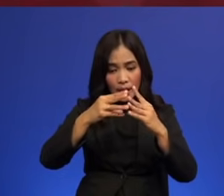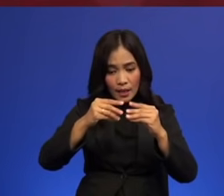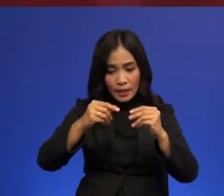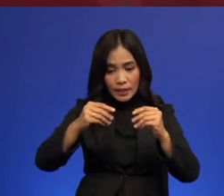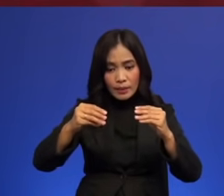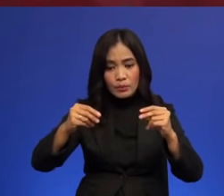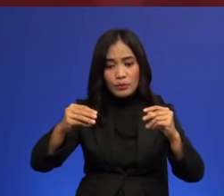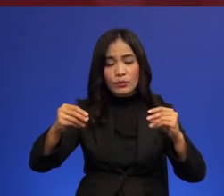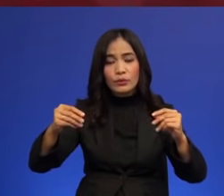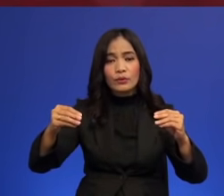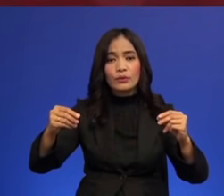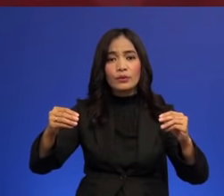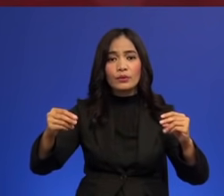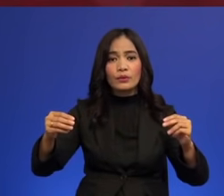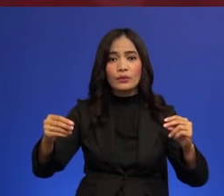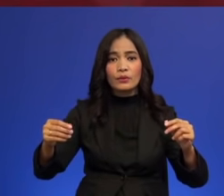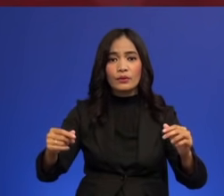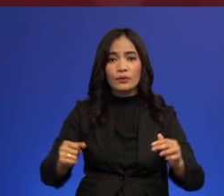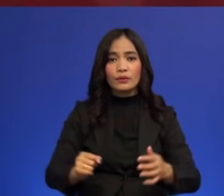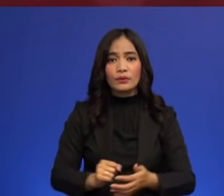kepada debu.